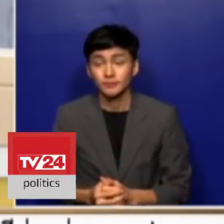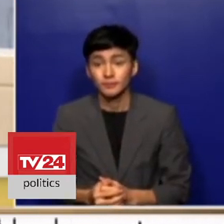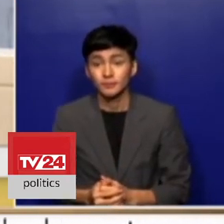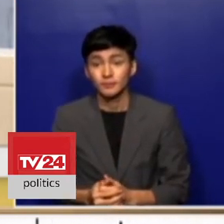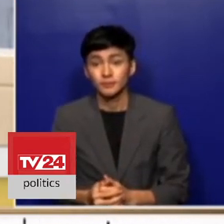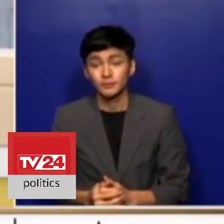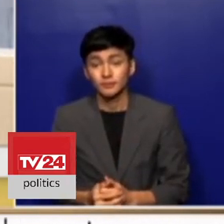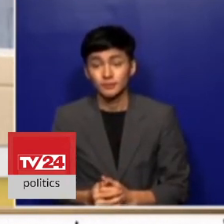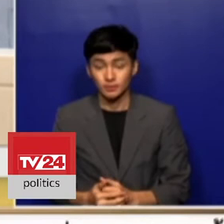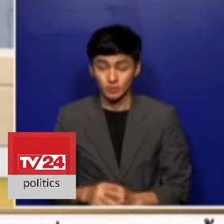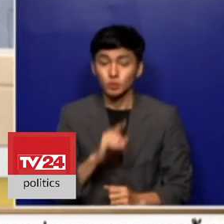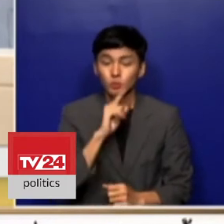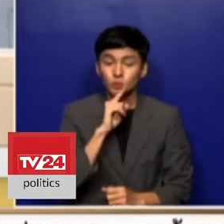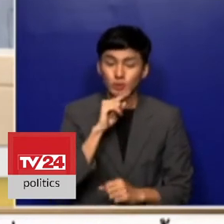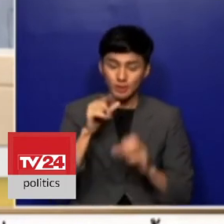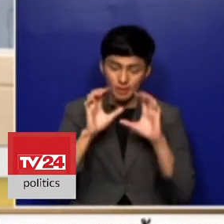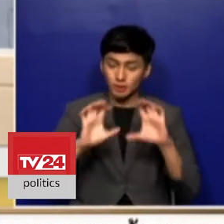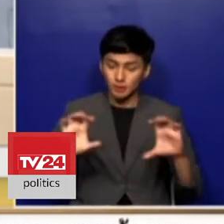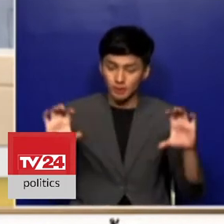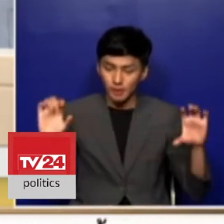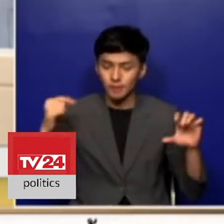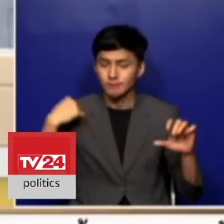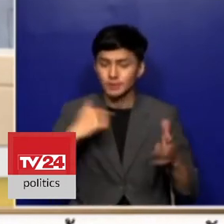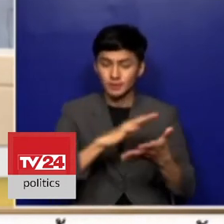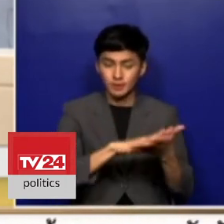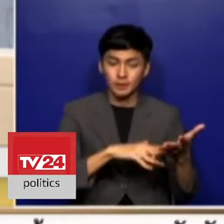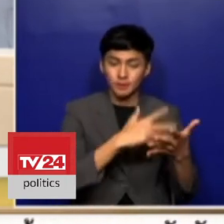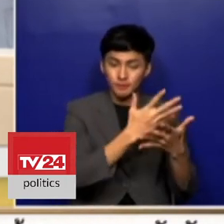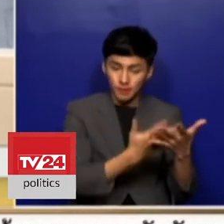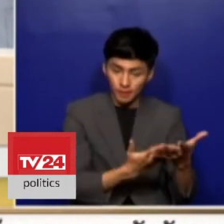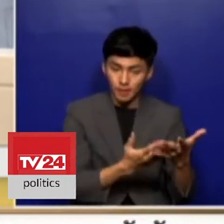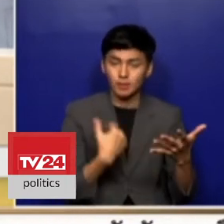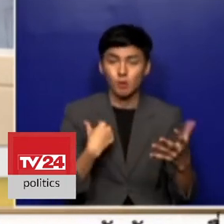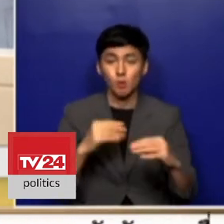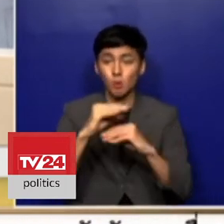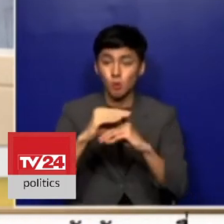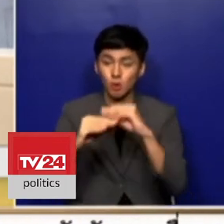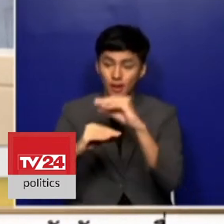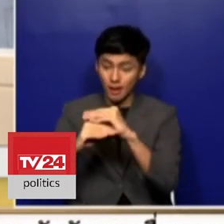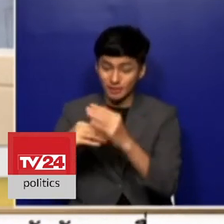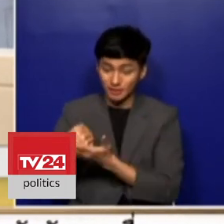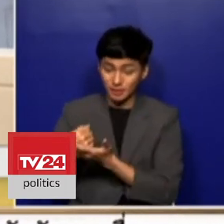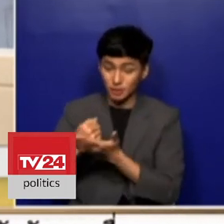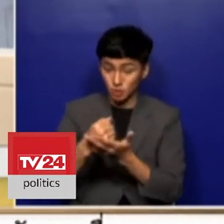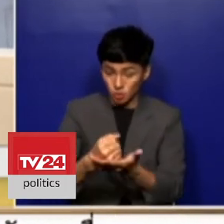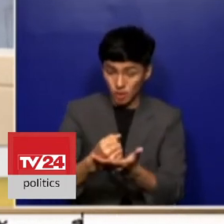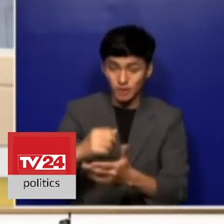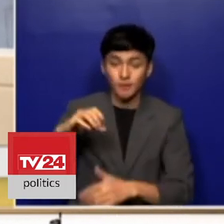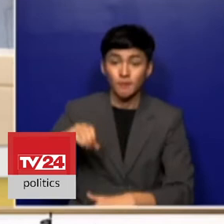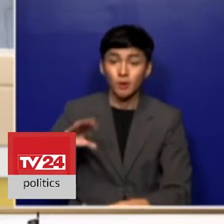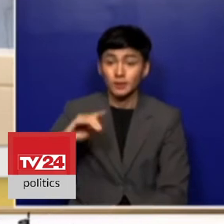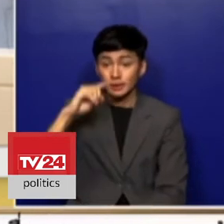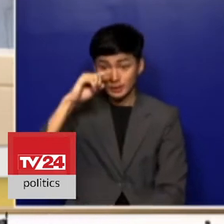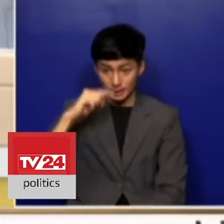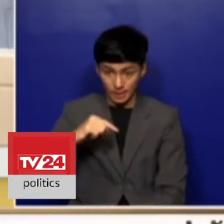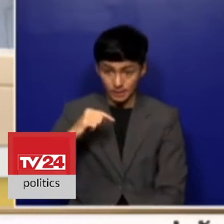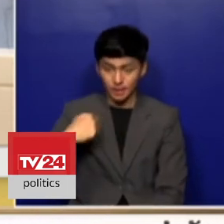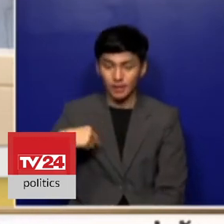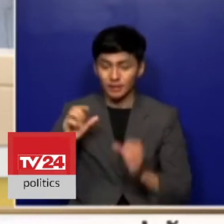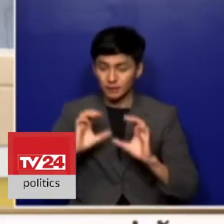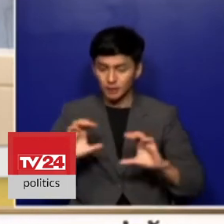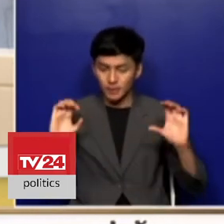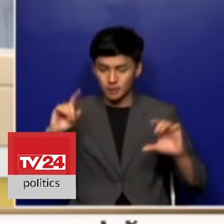หากรัฐบาลมีมาตรการหรือโครงการที่จะช่วยเหลือผู้ประกอบการไทยรัฐบาลต้องมี